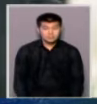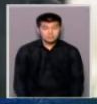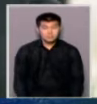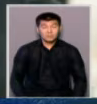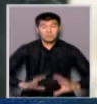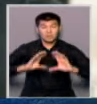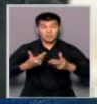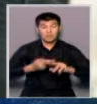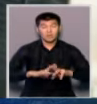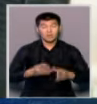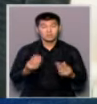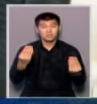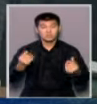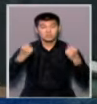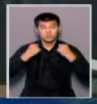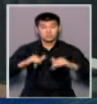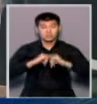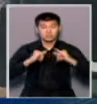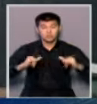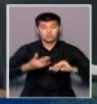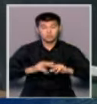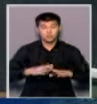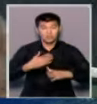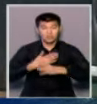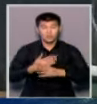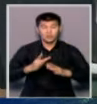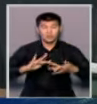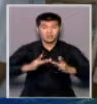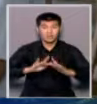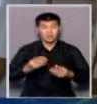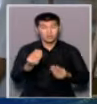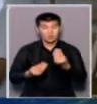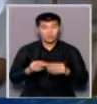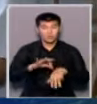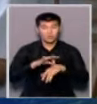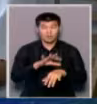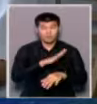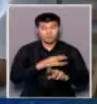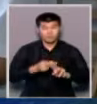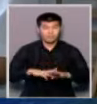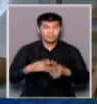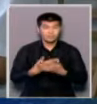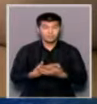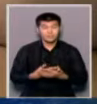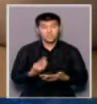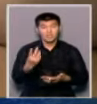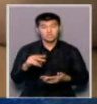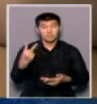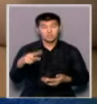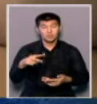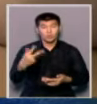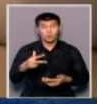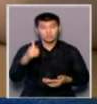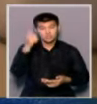Бүкіл әлемдік індет дәл осы спорт түрін дамуына қол байлау болған жоқ. Сайттар арқылы онлайн турнирлер ұйымдастырылды. Бұдан өзге, шілденің